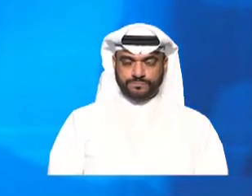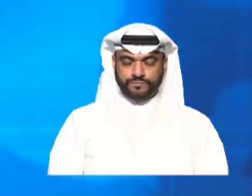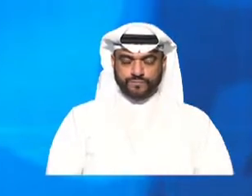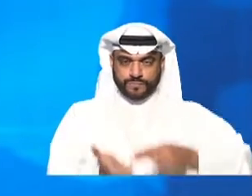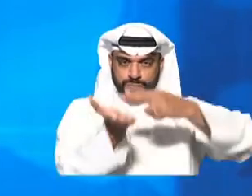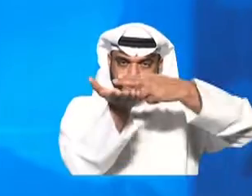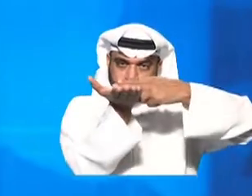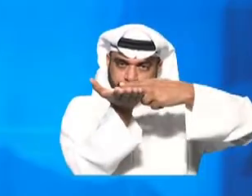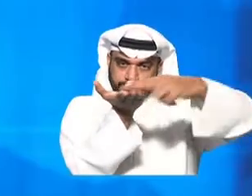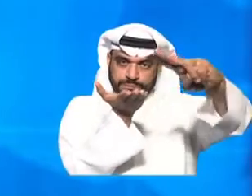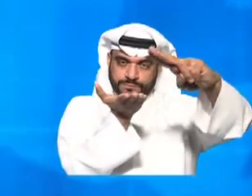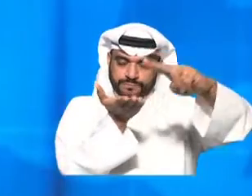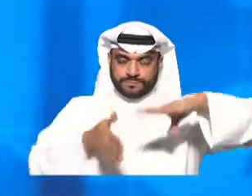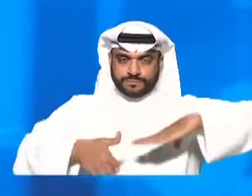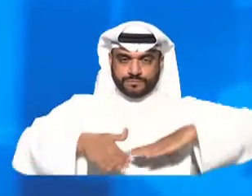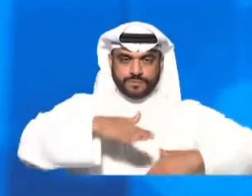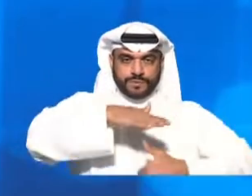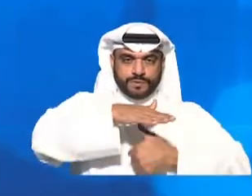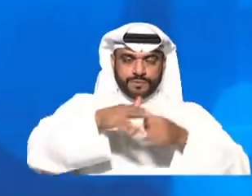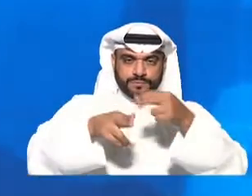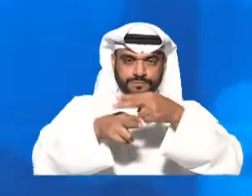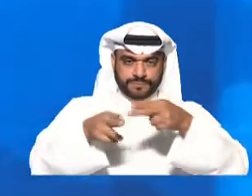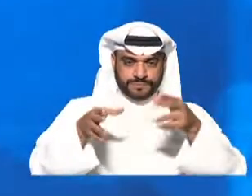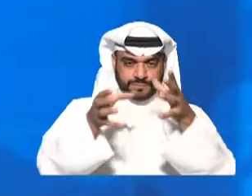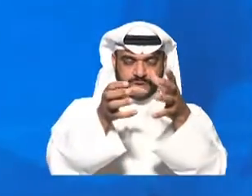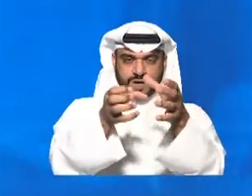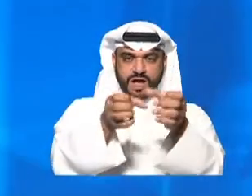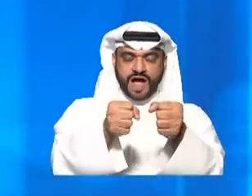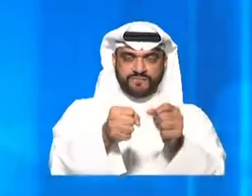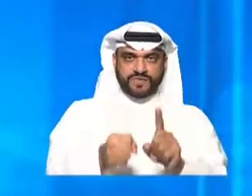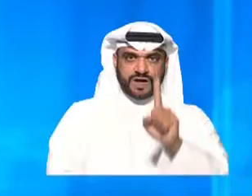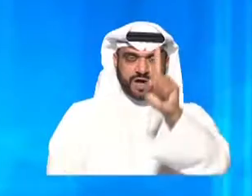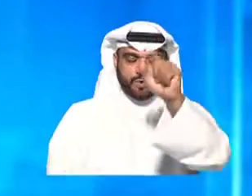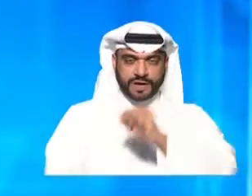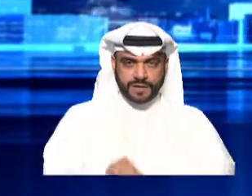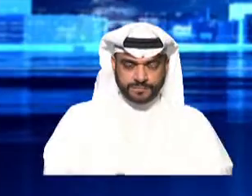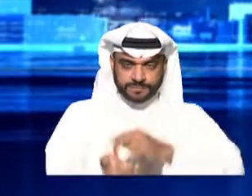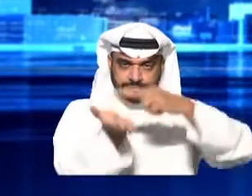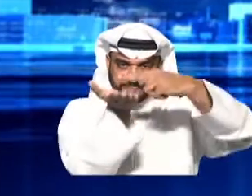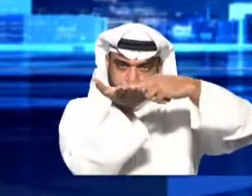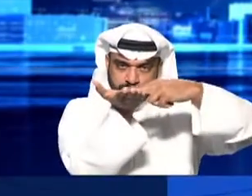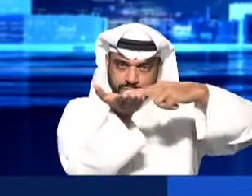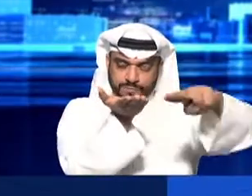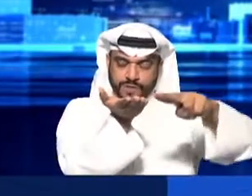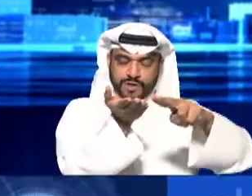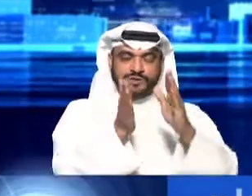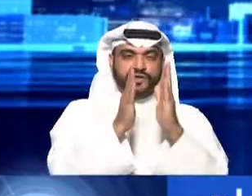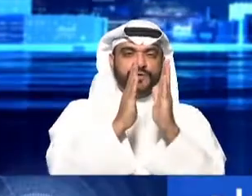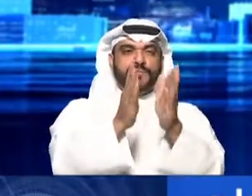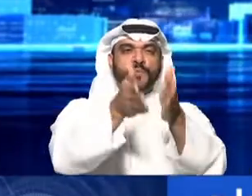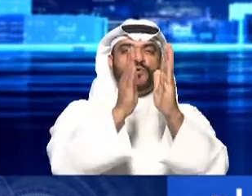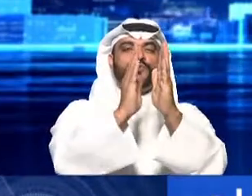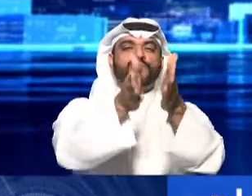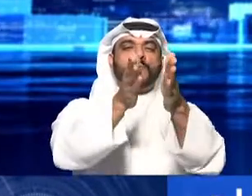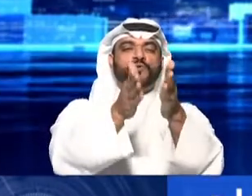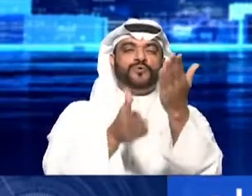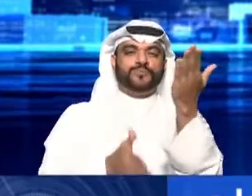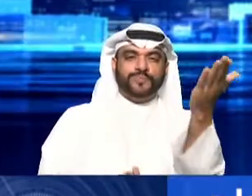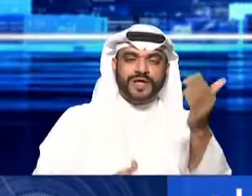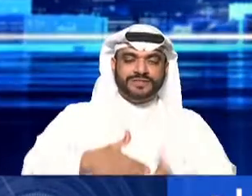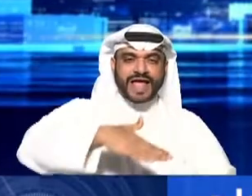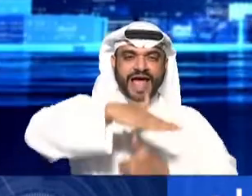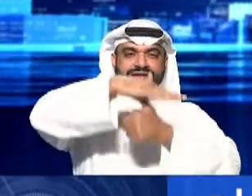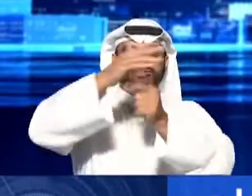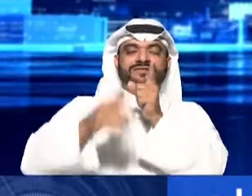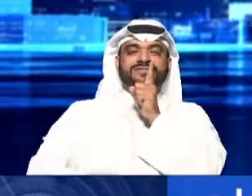بعث حضرة صاحب السمو أمير البلاد الشيخ صباح الأحمد الجابر الصباح حفظه الله ورعاه ببرقية تهنئة إلى أخيه صاحب السمو